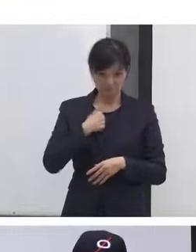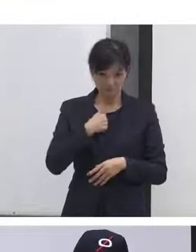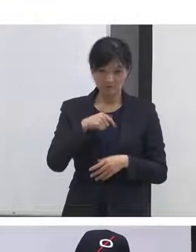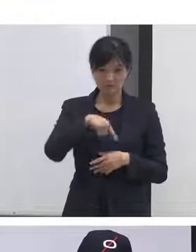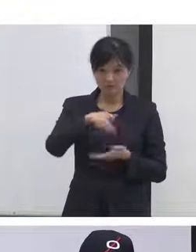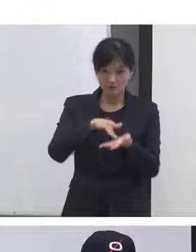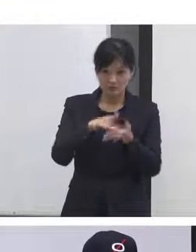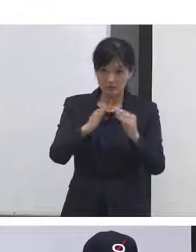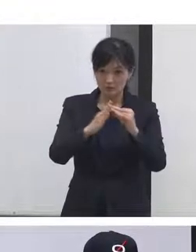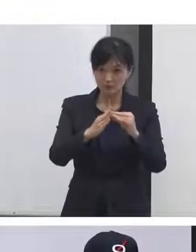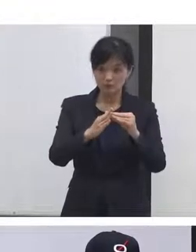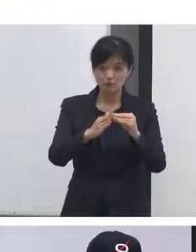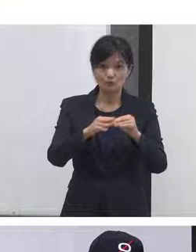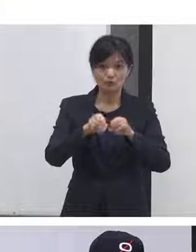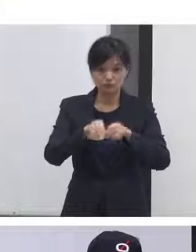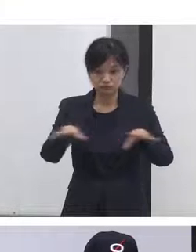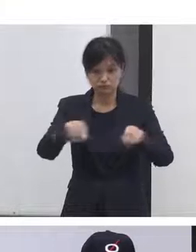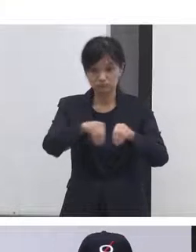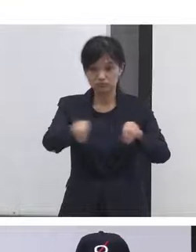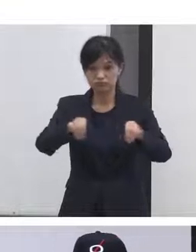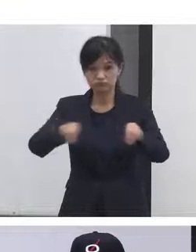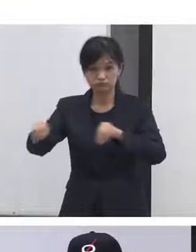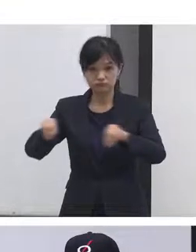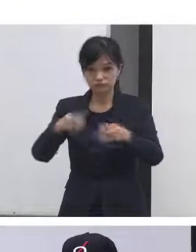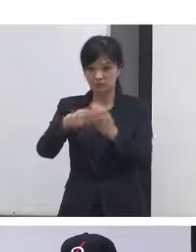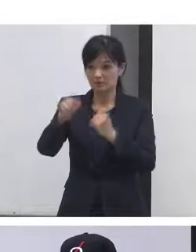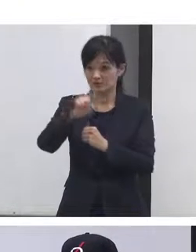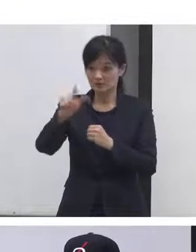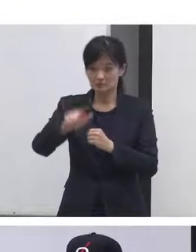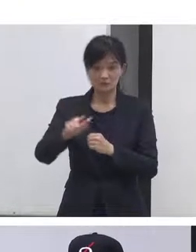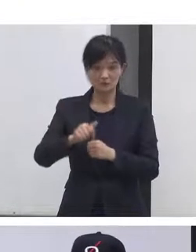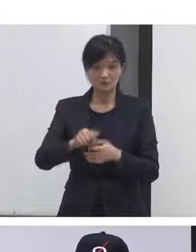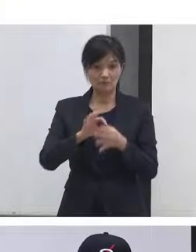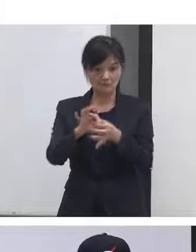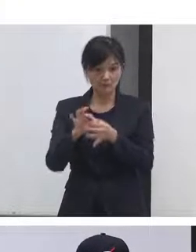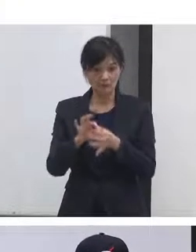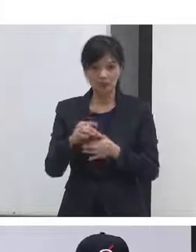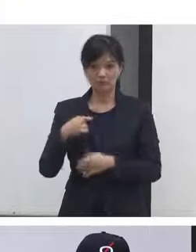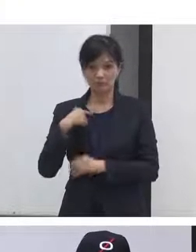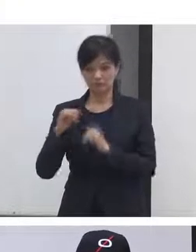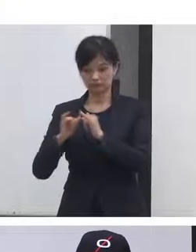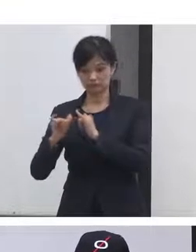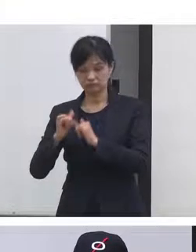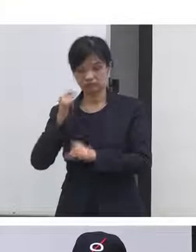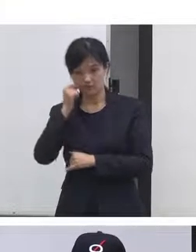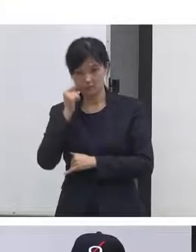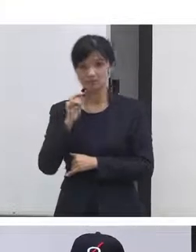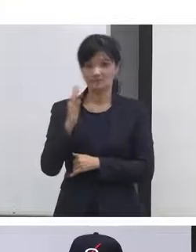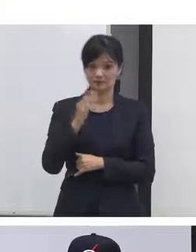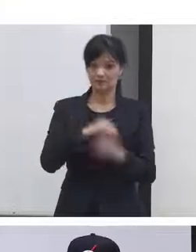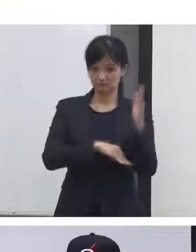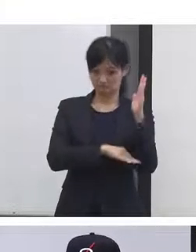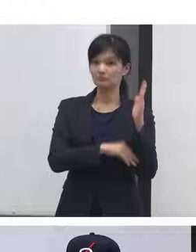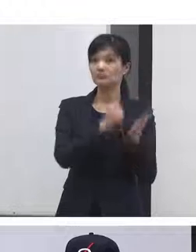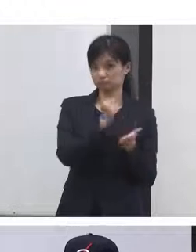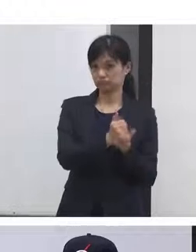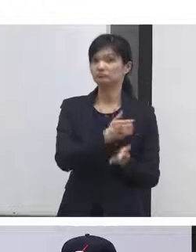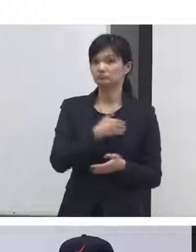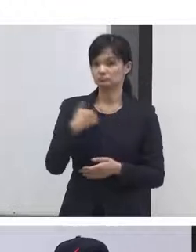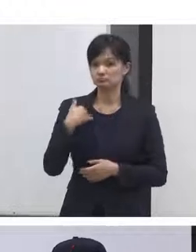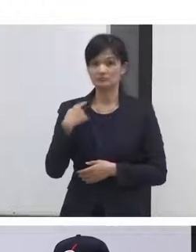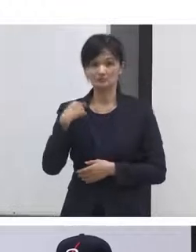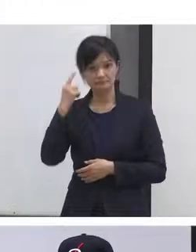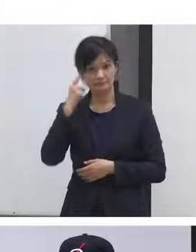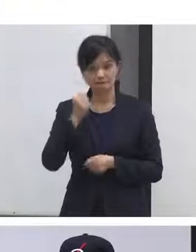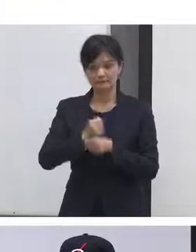结，但这件事情政府做到了，也因为他做到了，我们才有机会让口罩地图对外宣传。那我们会觉得说这件事情还是回归到